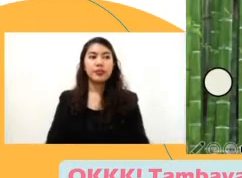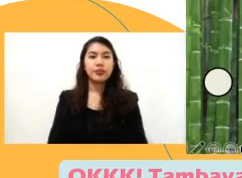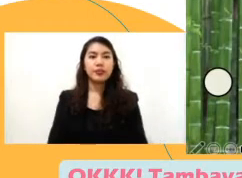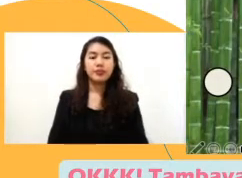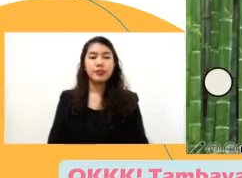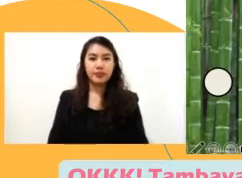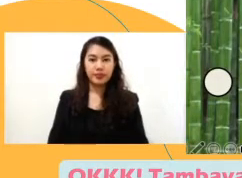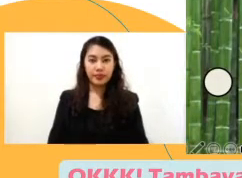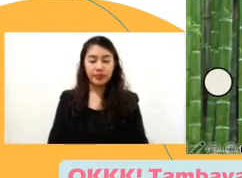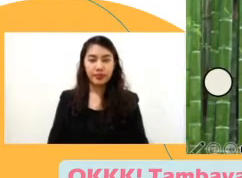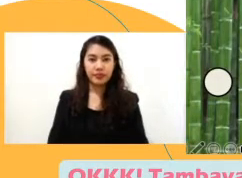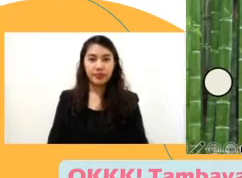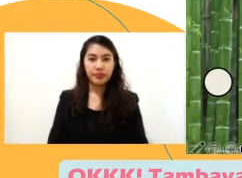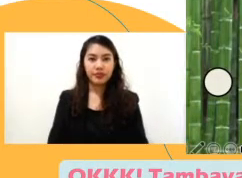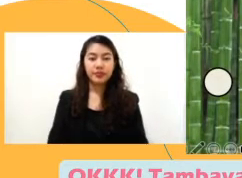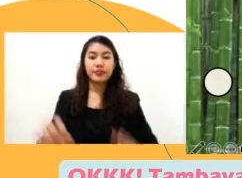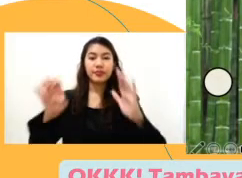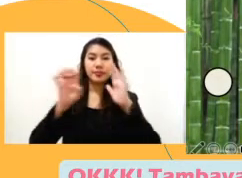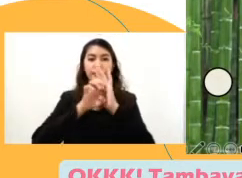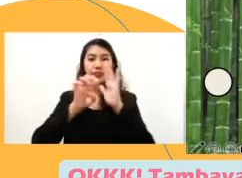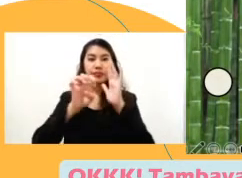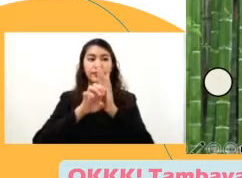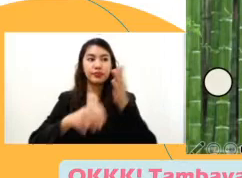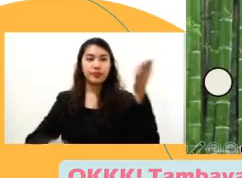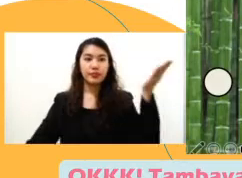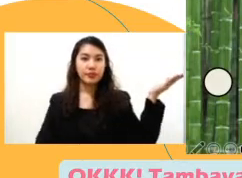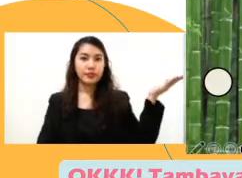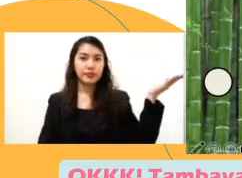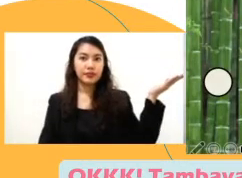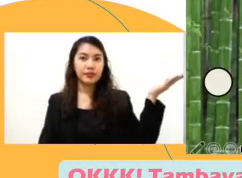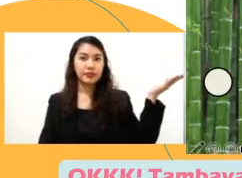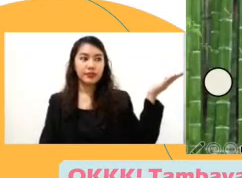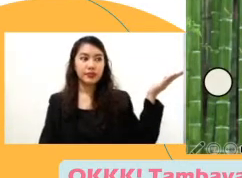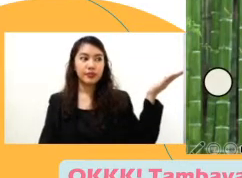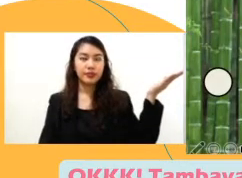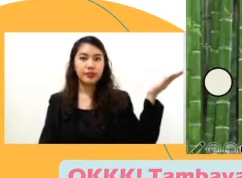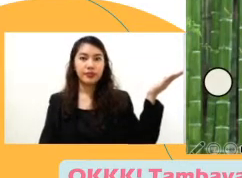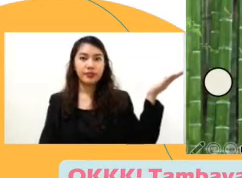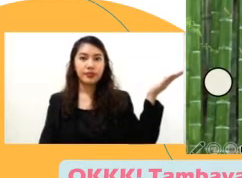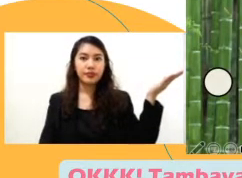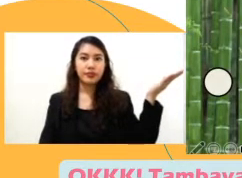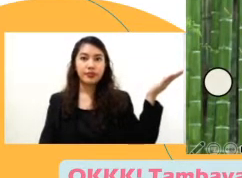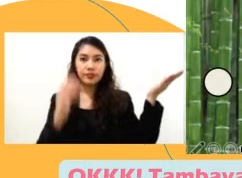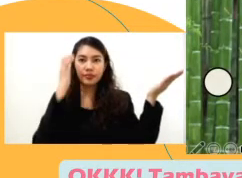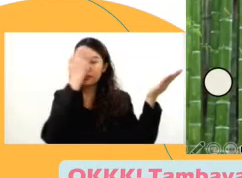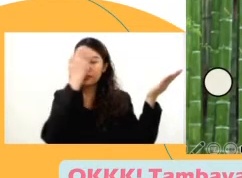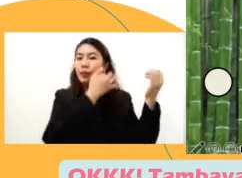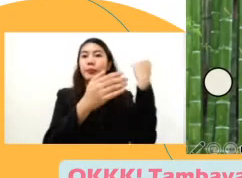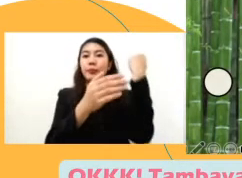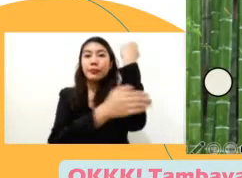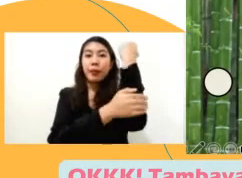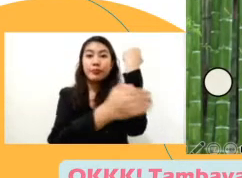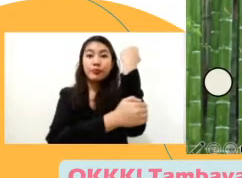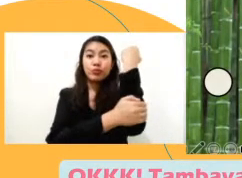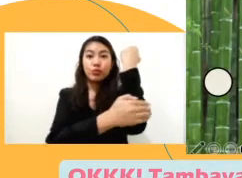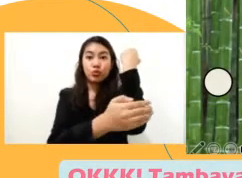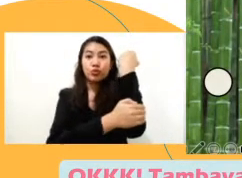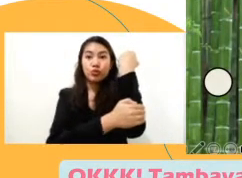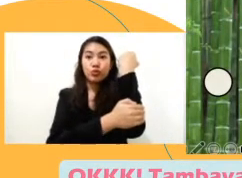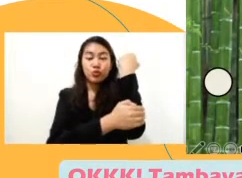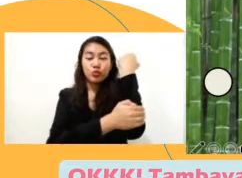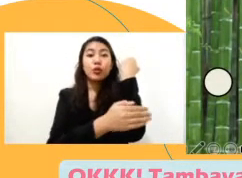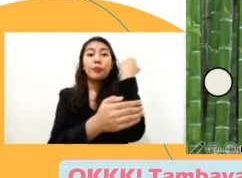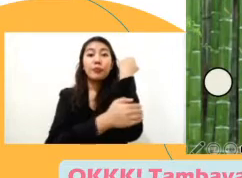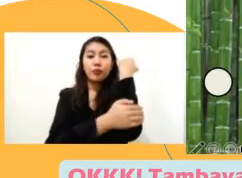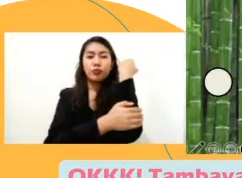Tulad ng nasa larawan, alam niyo yung mga kawayan, no? Simbolo sila ng katatagan,